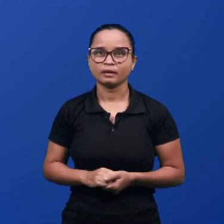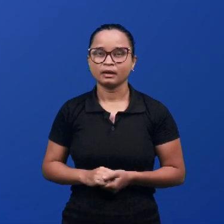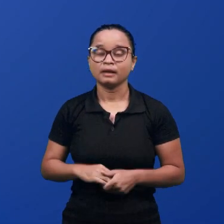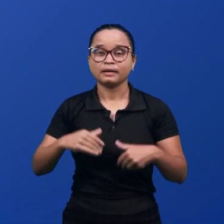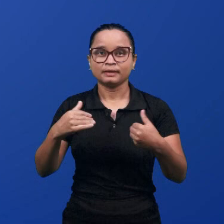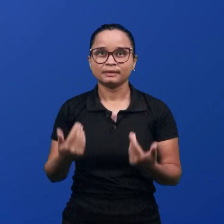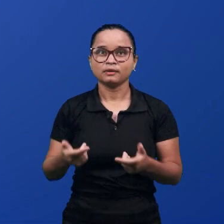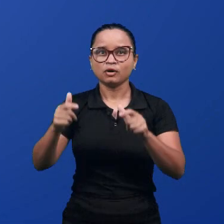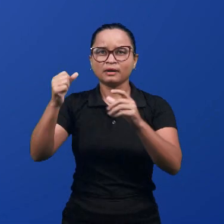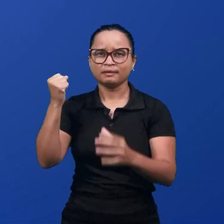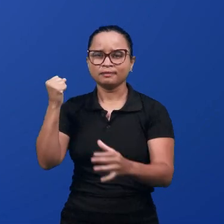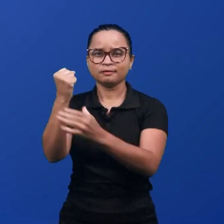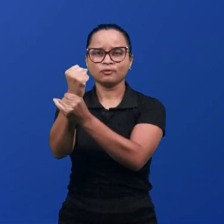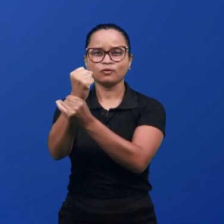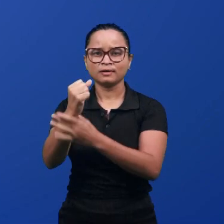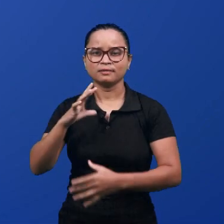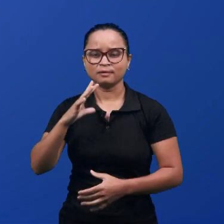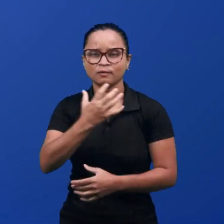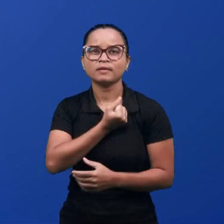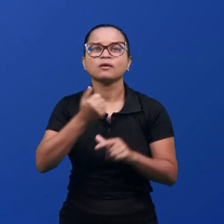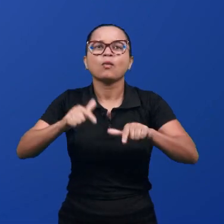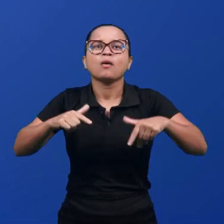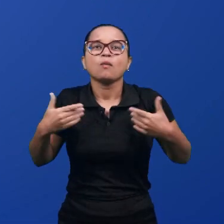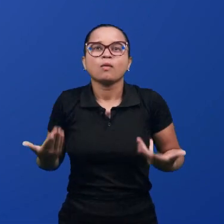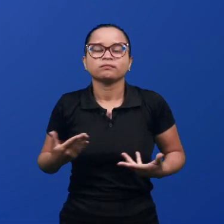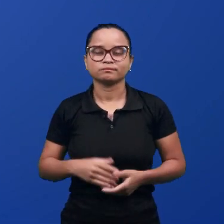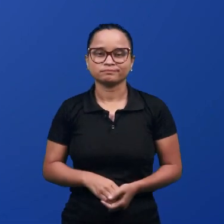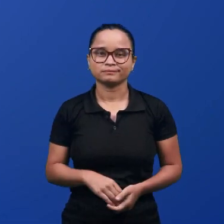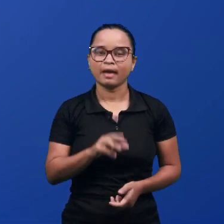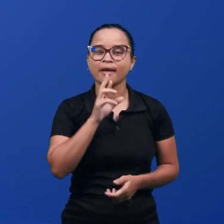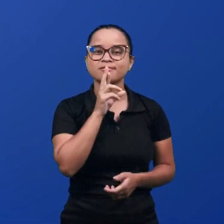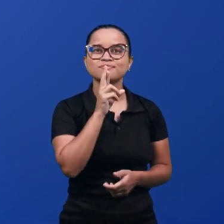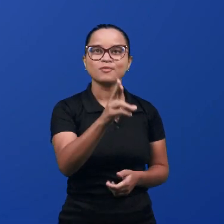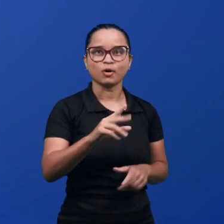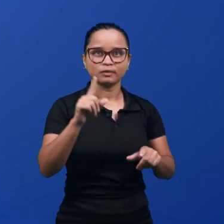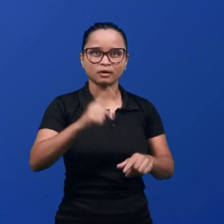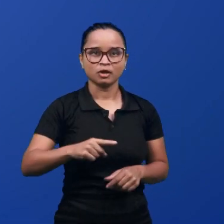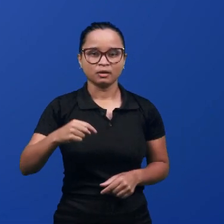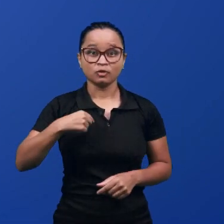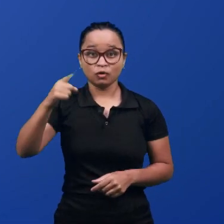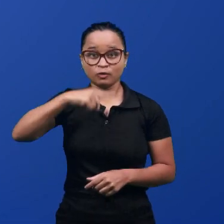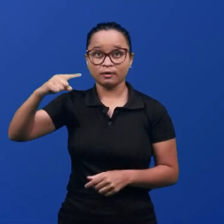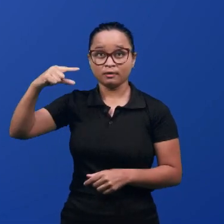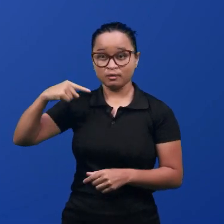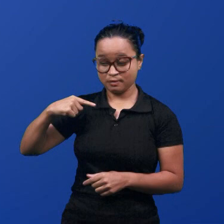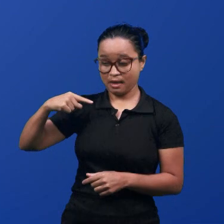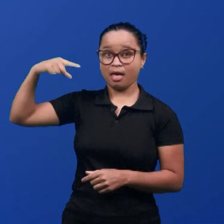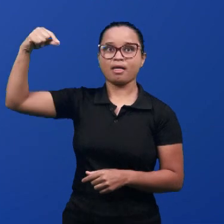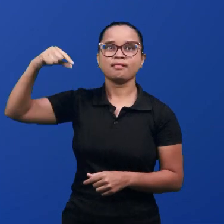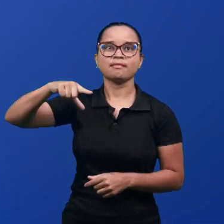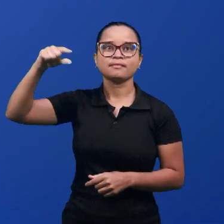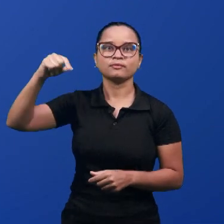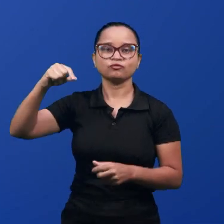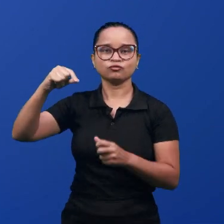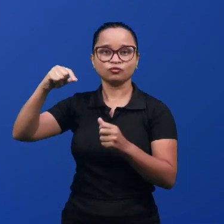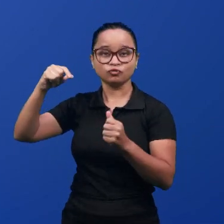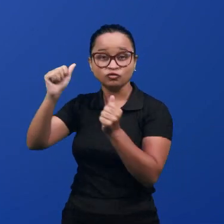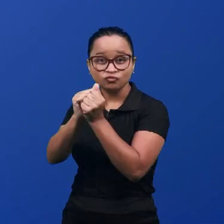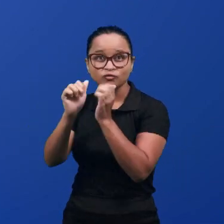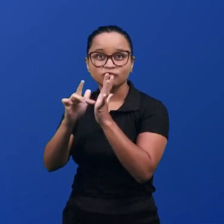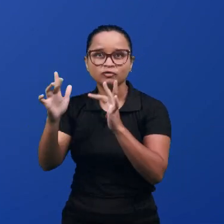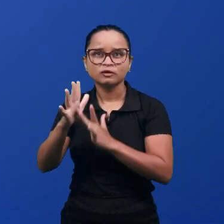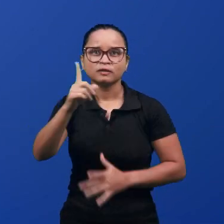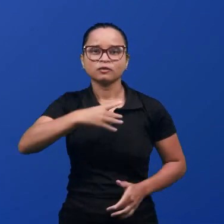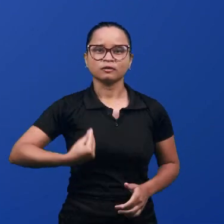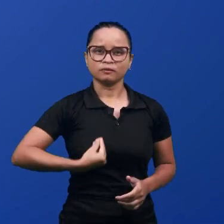vais répondre à la question numéro 7. Où se trouve l'assurance de notre salut? La réponse est, nous avons été élus en Jésus